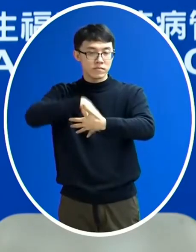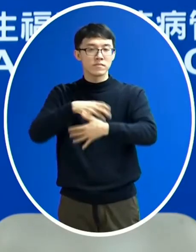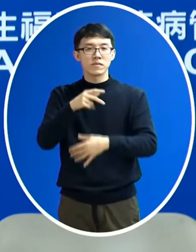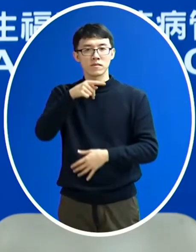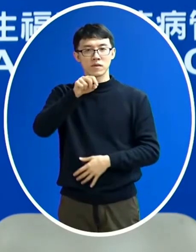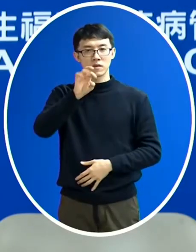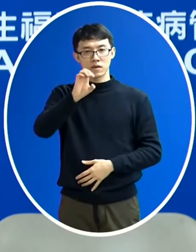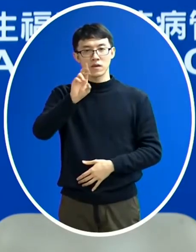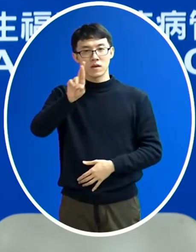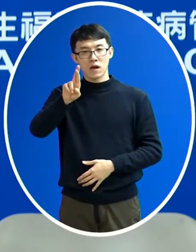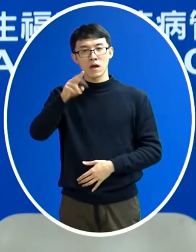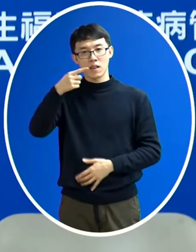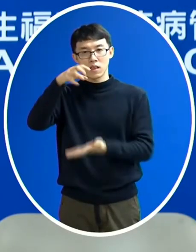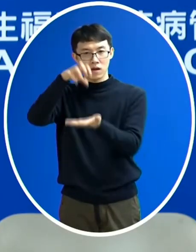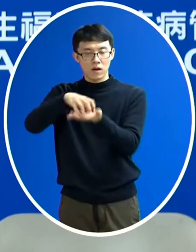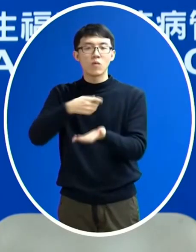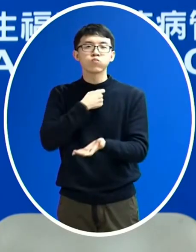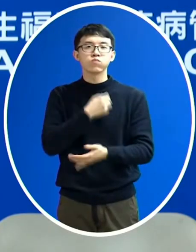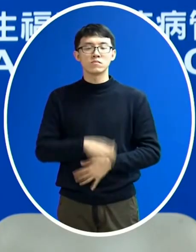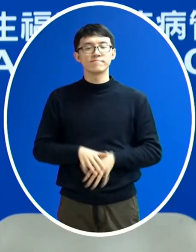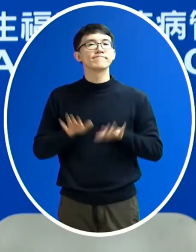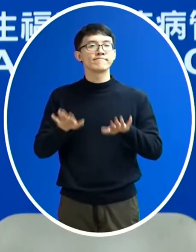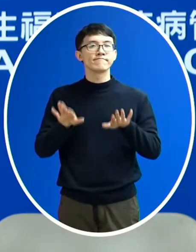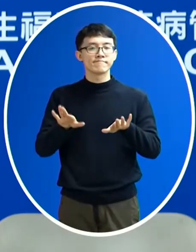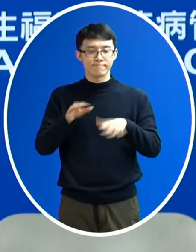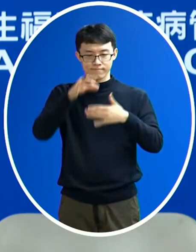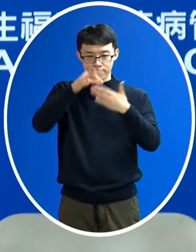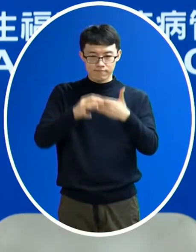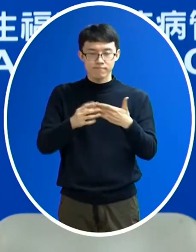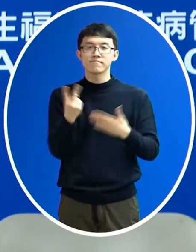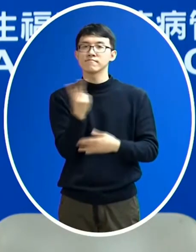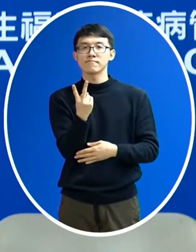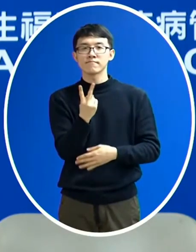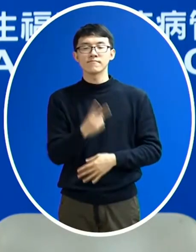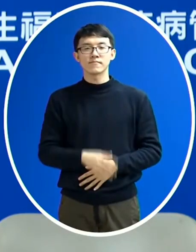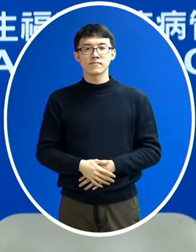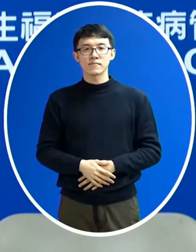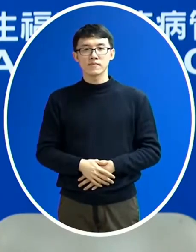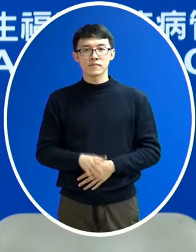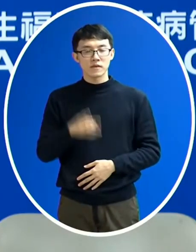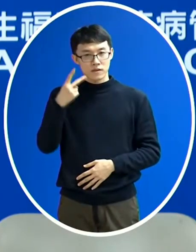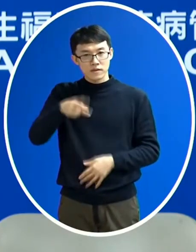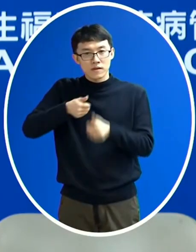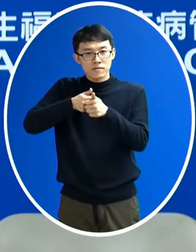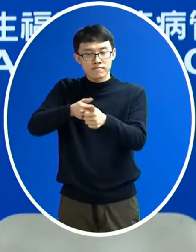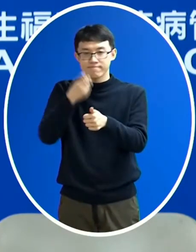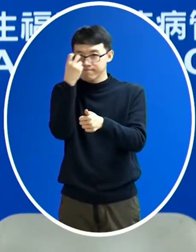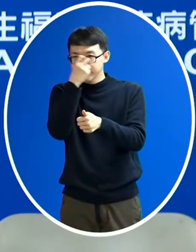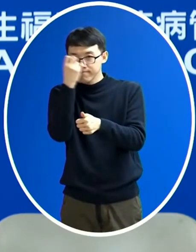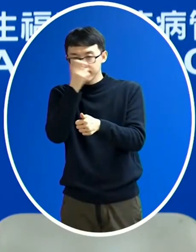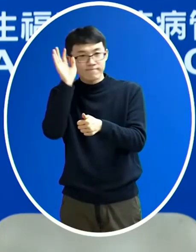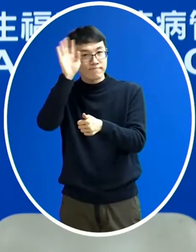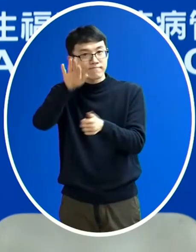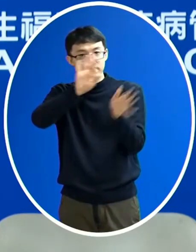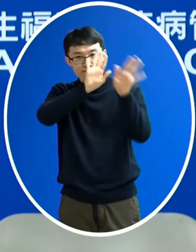们会维持这样子的措施，那再观察这个实际中国疫情的状况再做调整。